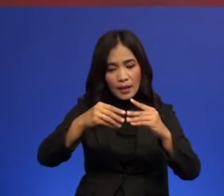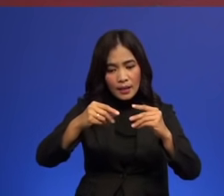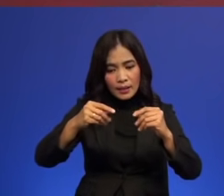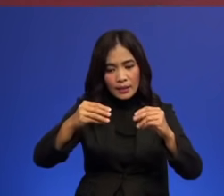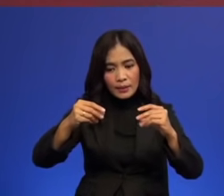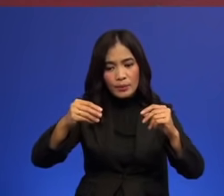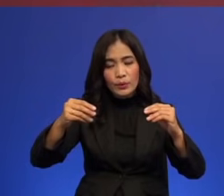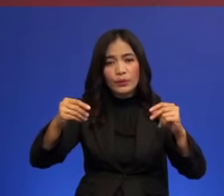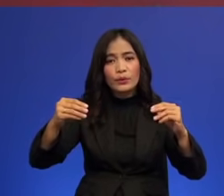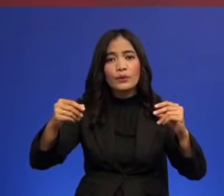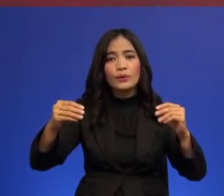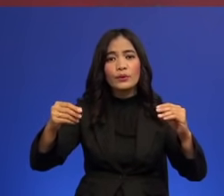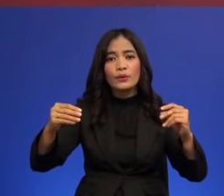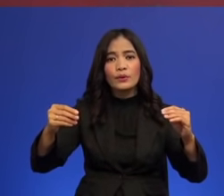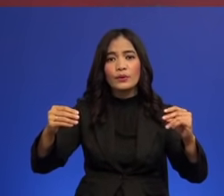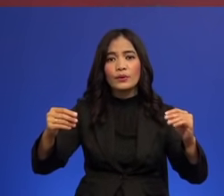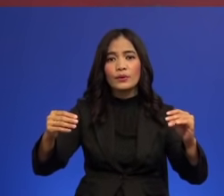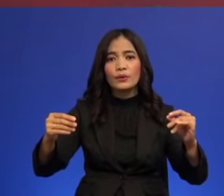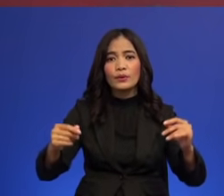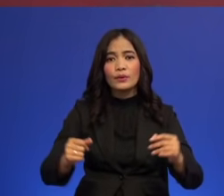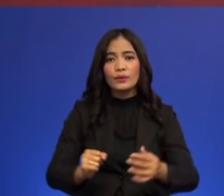kepada debu.